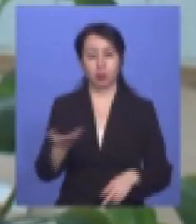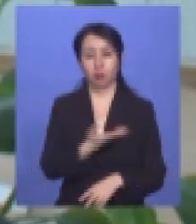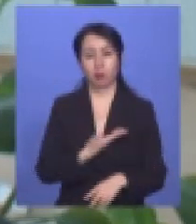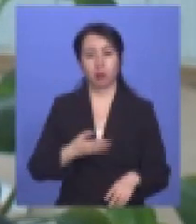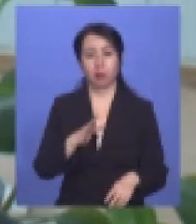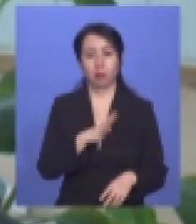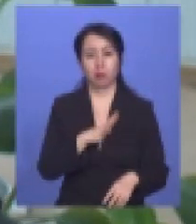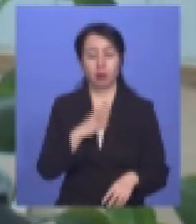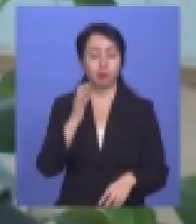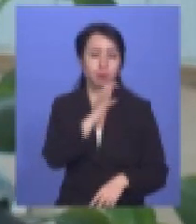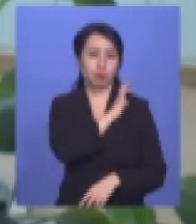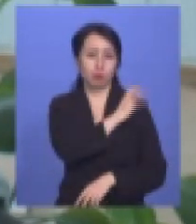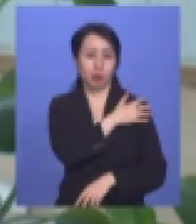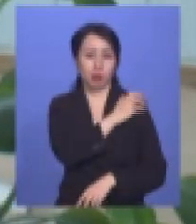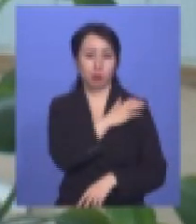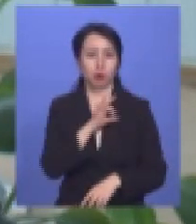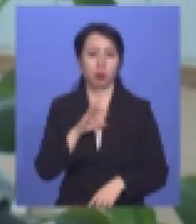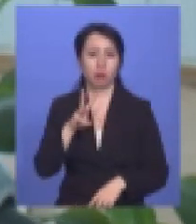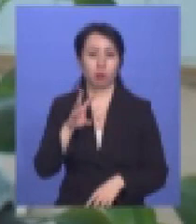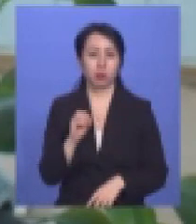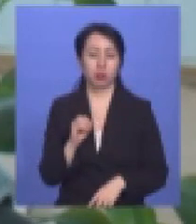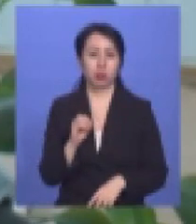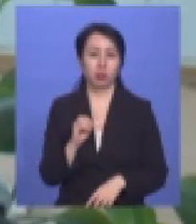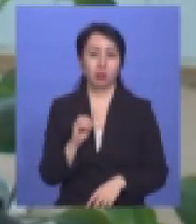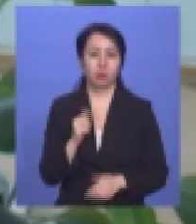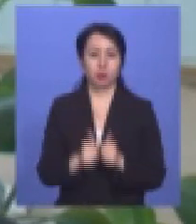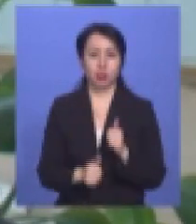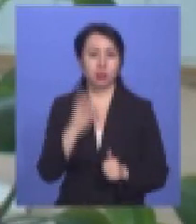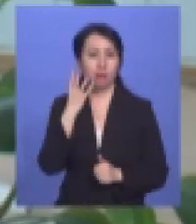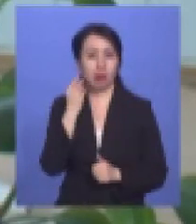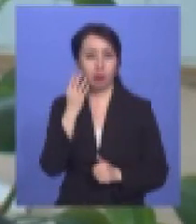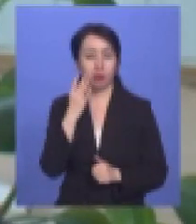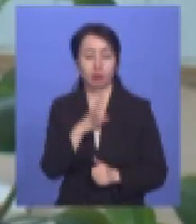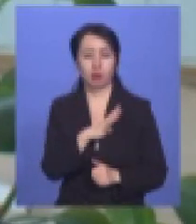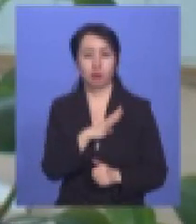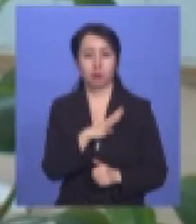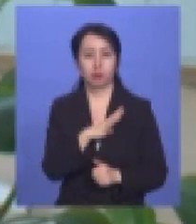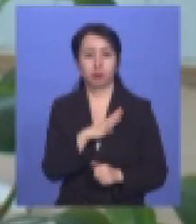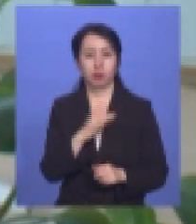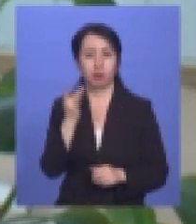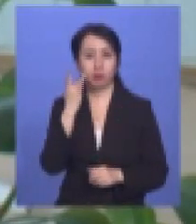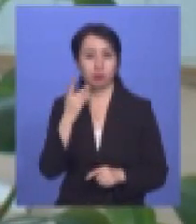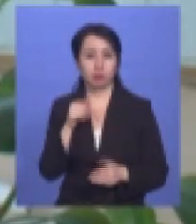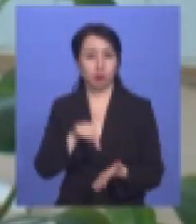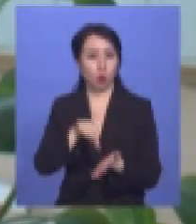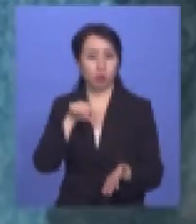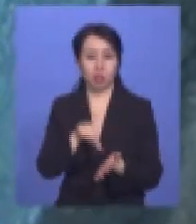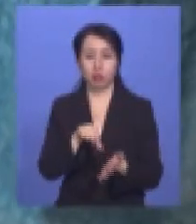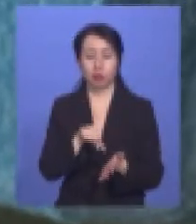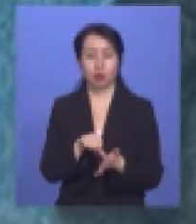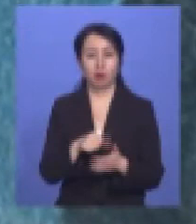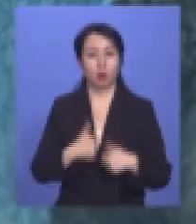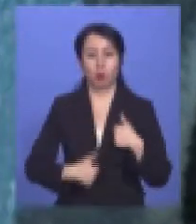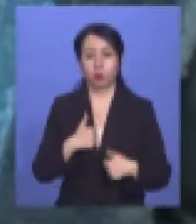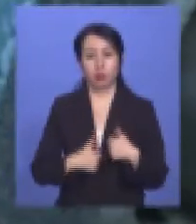были в Петербурге, в Омске, вот часто в Алматы были тоже. Поэтому, да, мы постоянно участвуем в конкурсах. И мы,